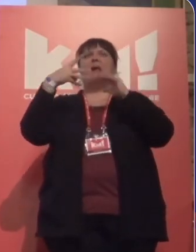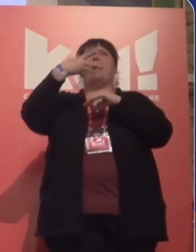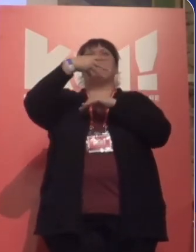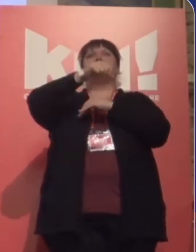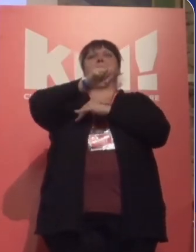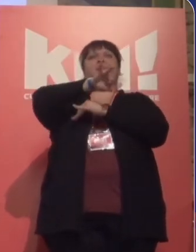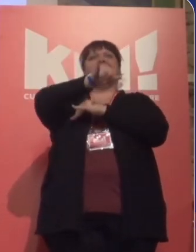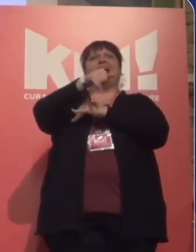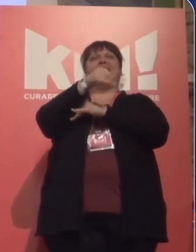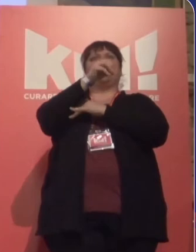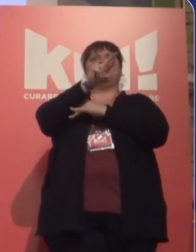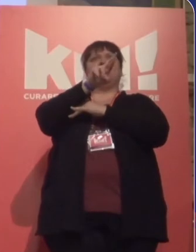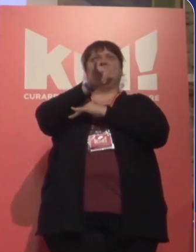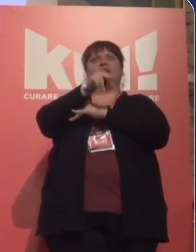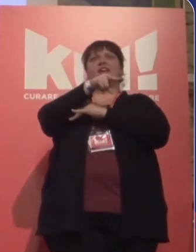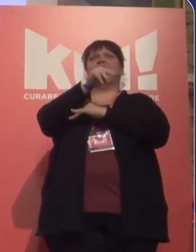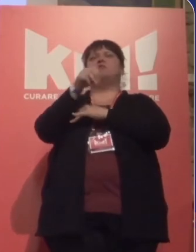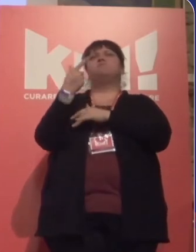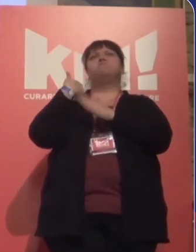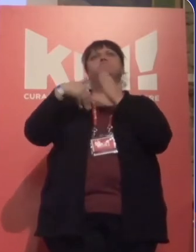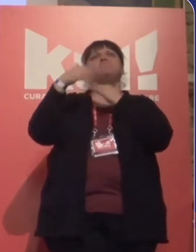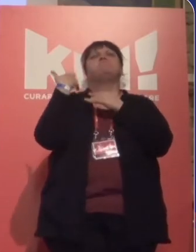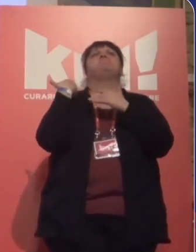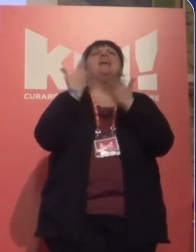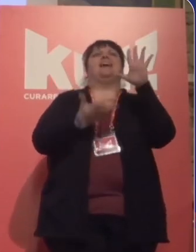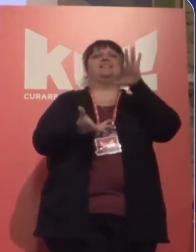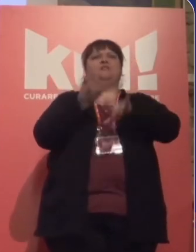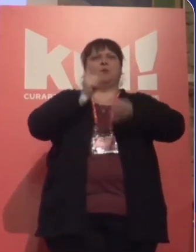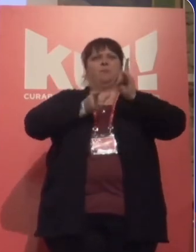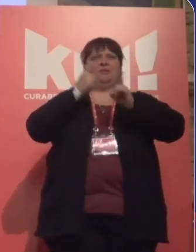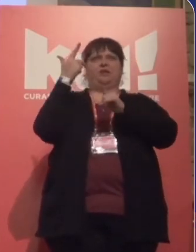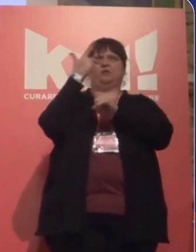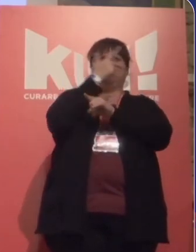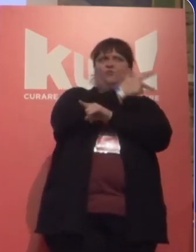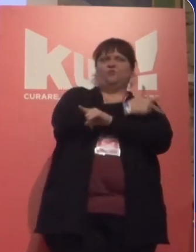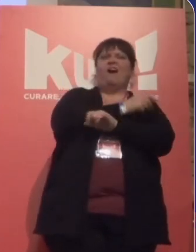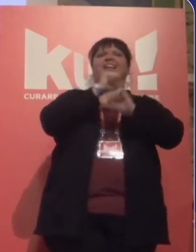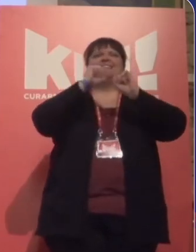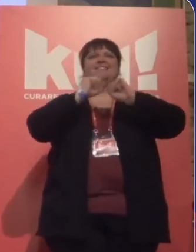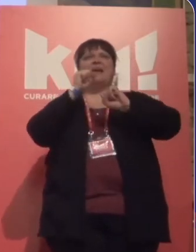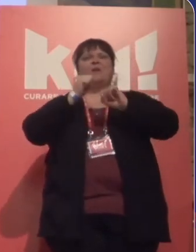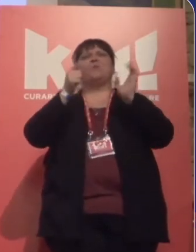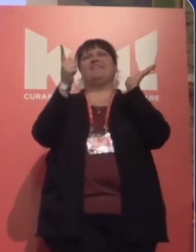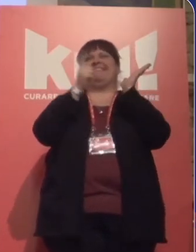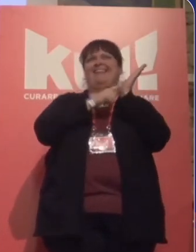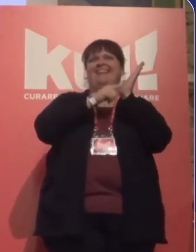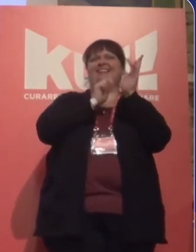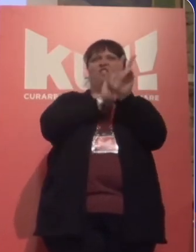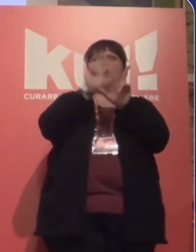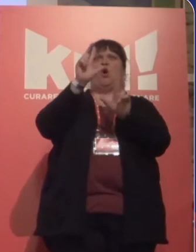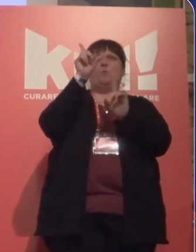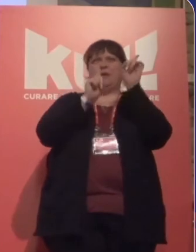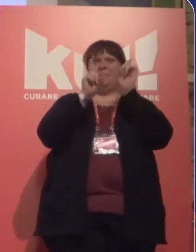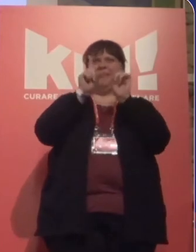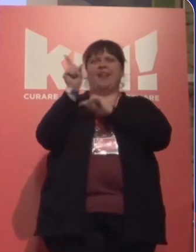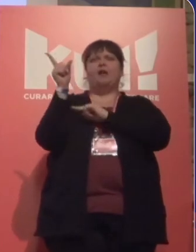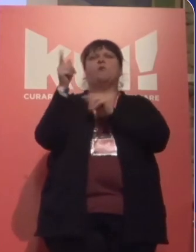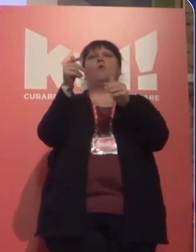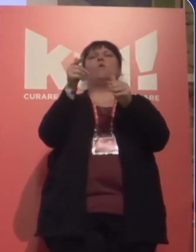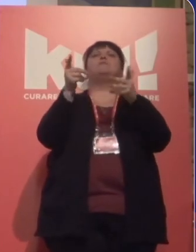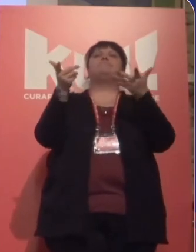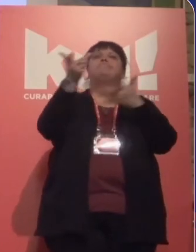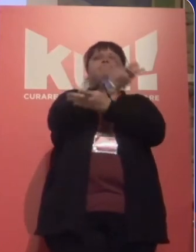sociali alla salute ai diritti del comune di milano ha concorso a produrre il primo e il secondo